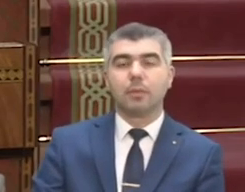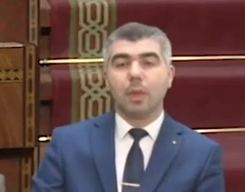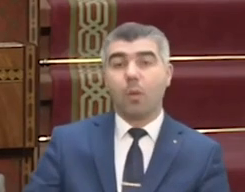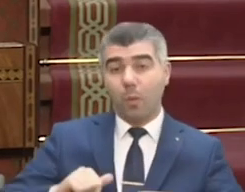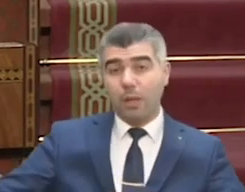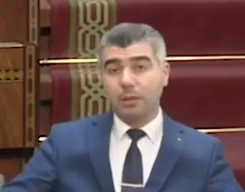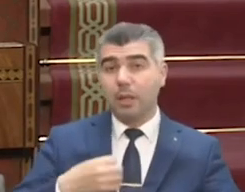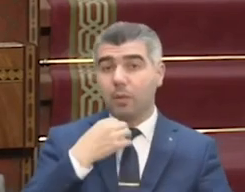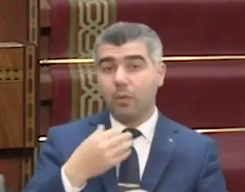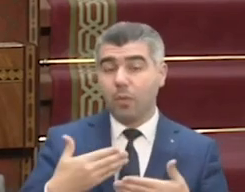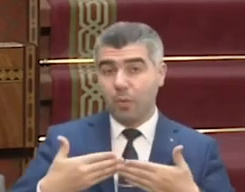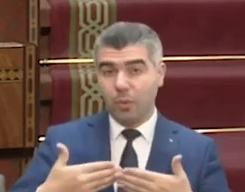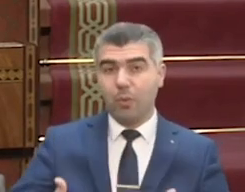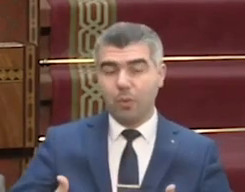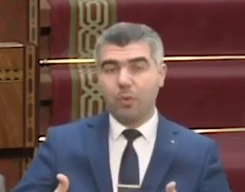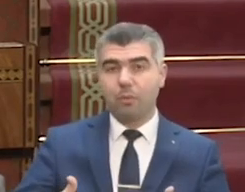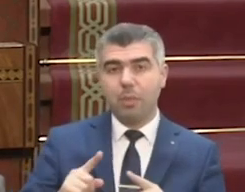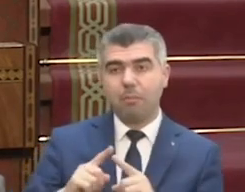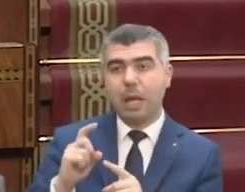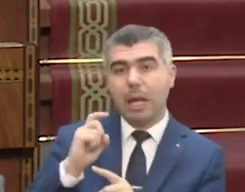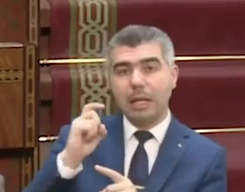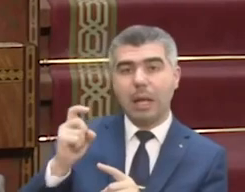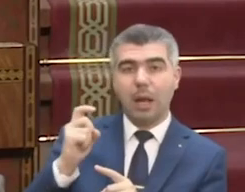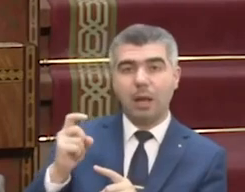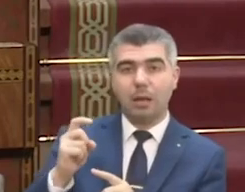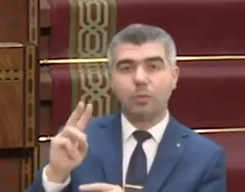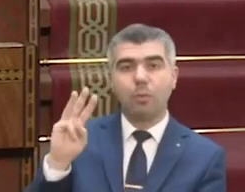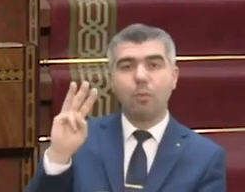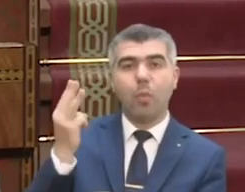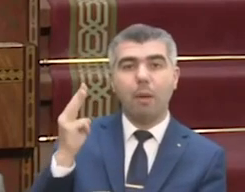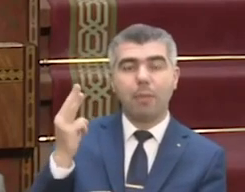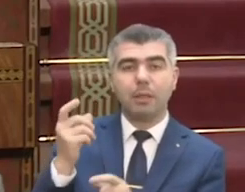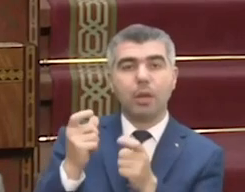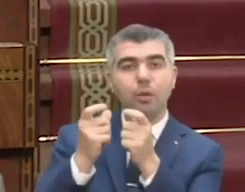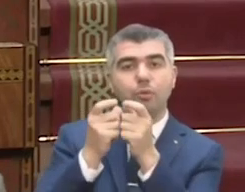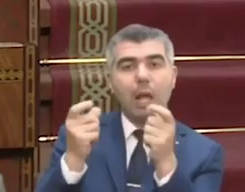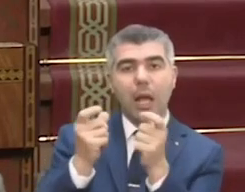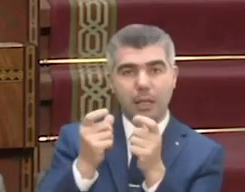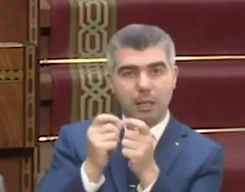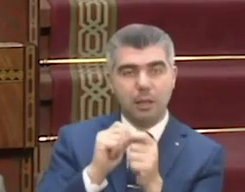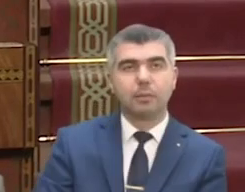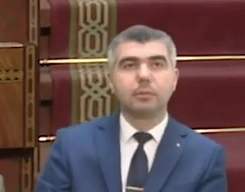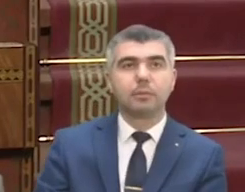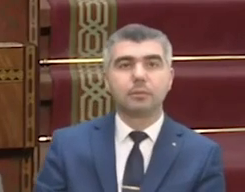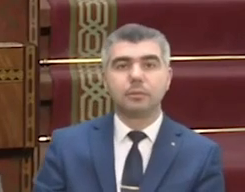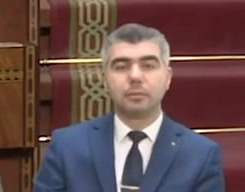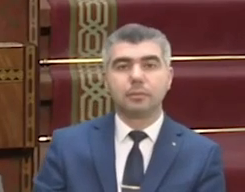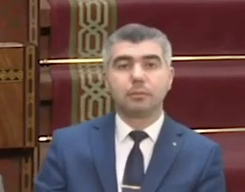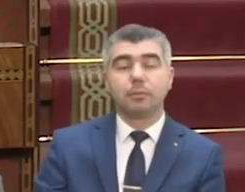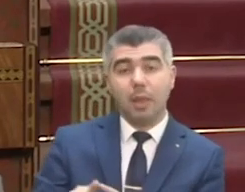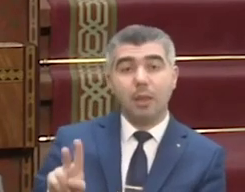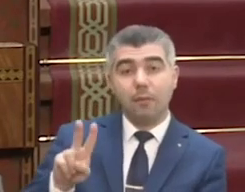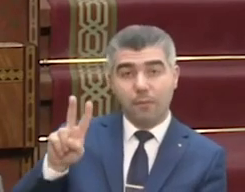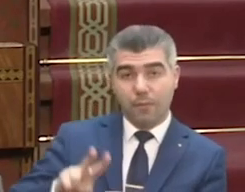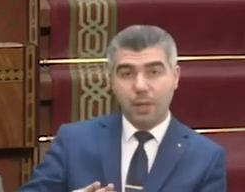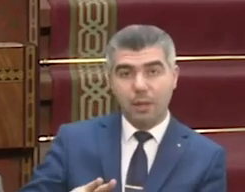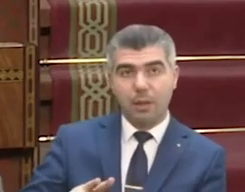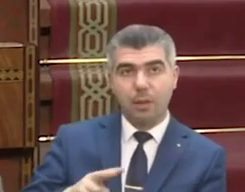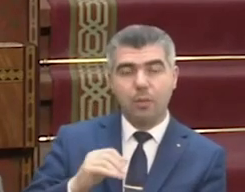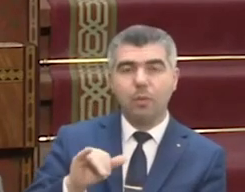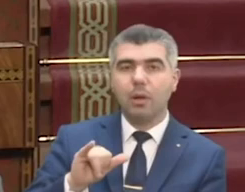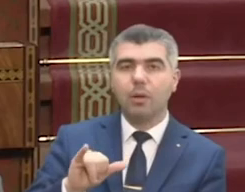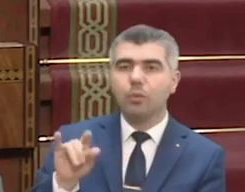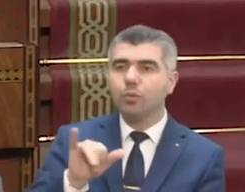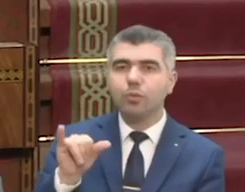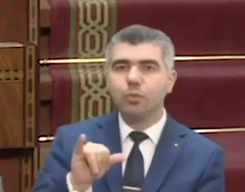الوزيره اليوم هناك حديث حول كراء خزانات سمير لشركه خاصه بدون طلبات عروض اذا صح هذا الامر